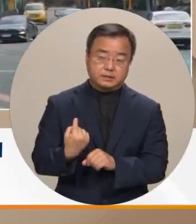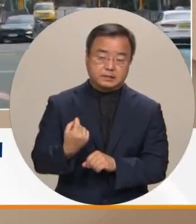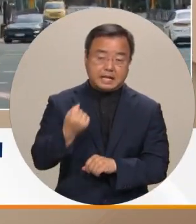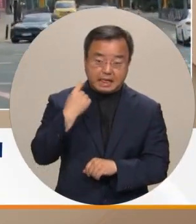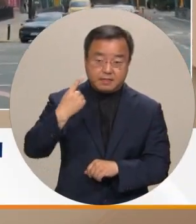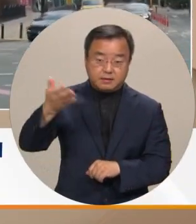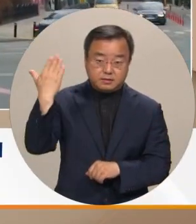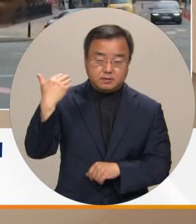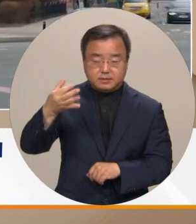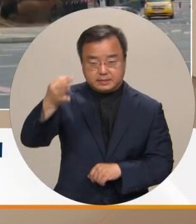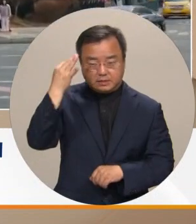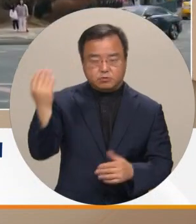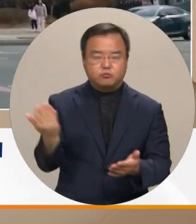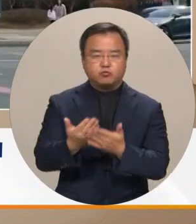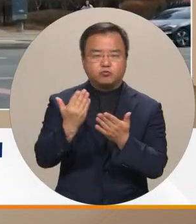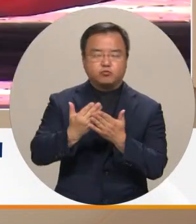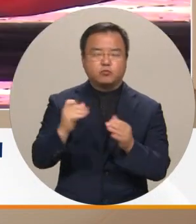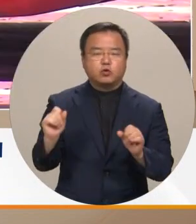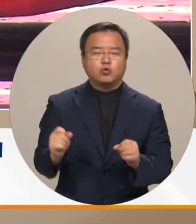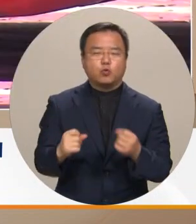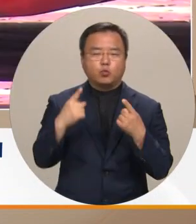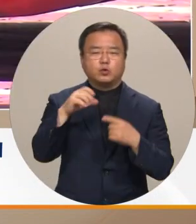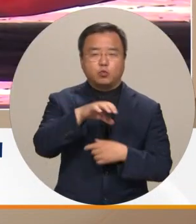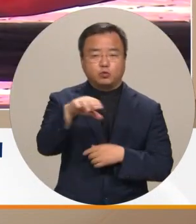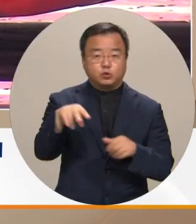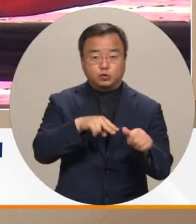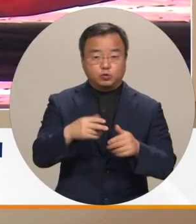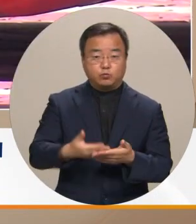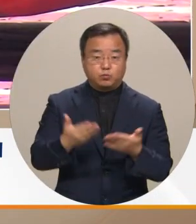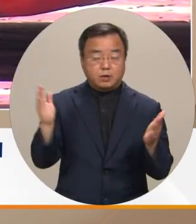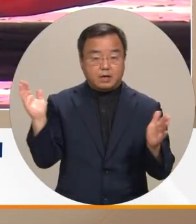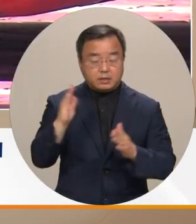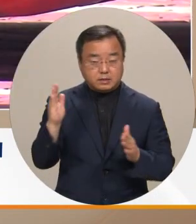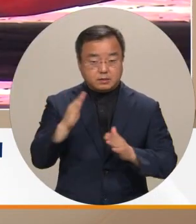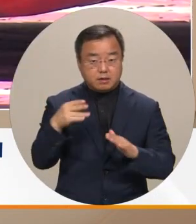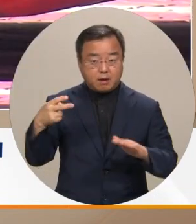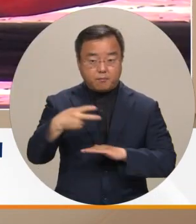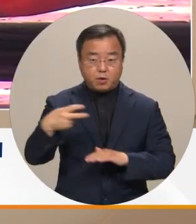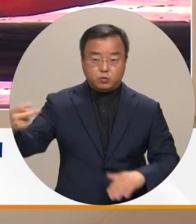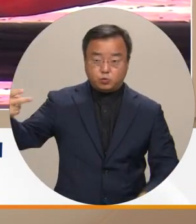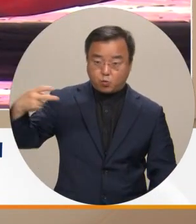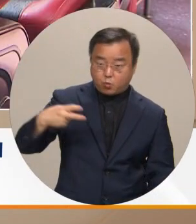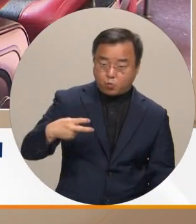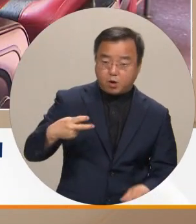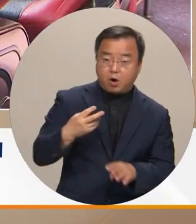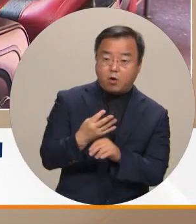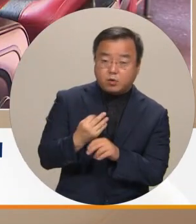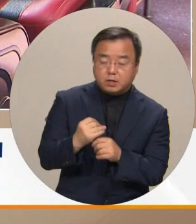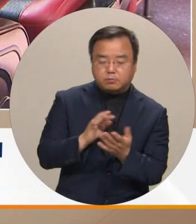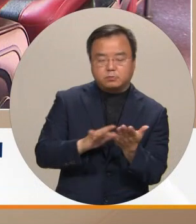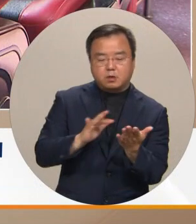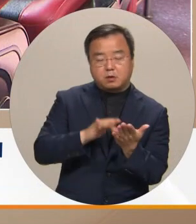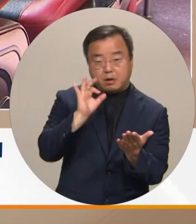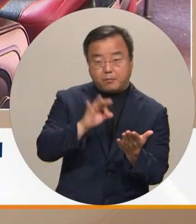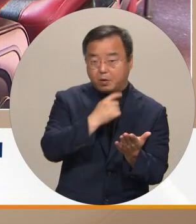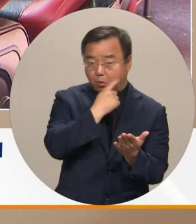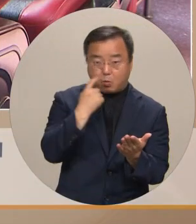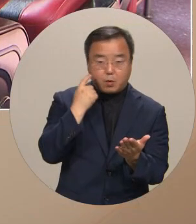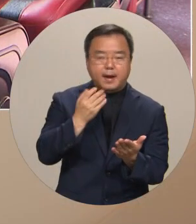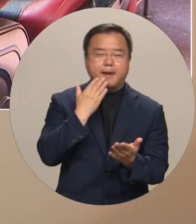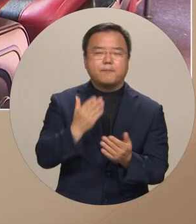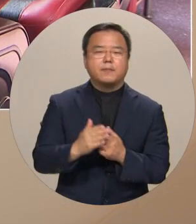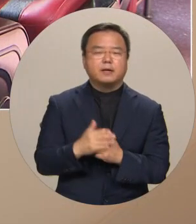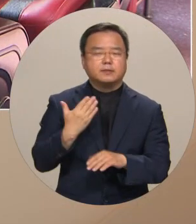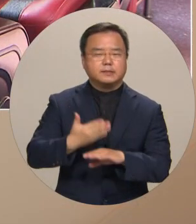업그레이드해서 실시간 위치 정보 서비스를 제공 해 학생들은 버스 도착 시간을 휴대폰으로 쉽게 확인할 수 있게 됐습니다